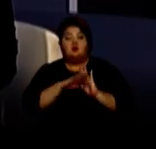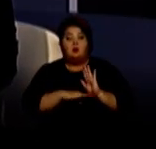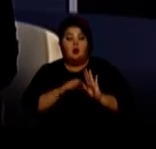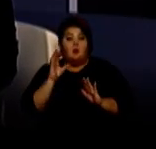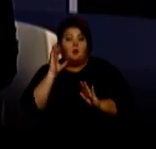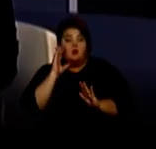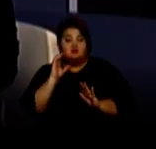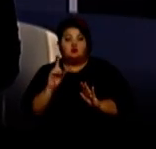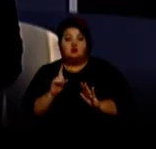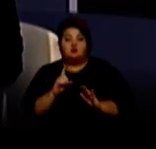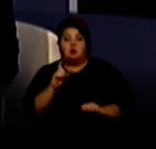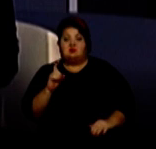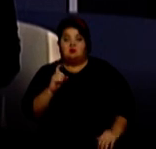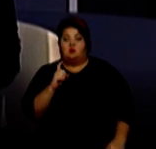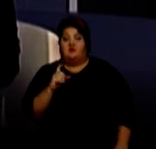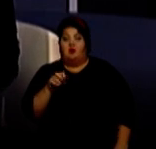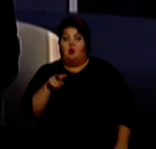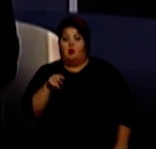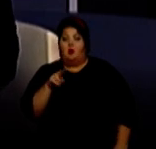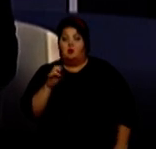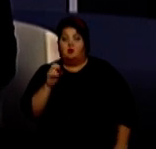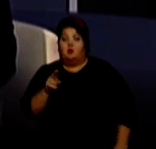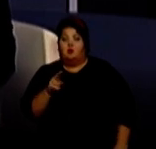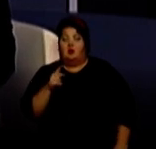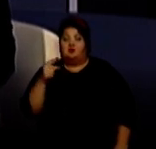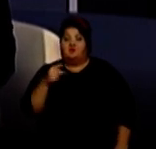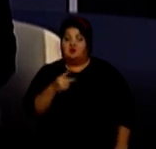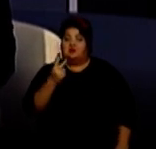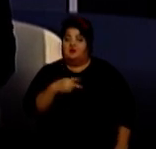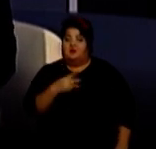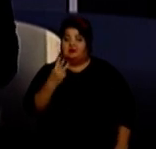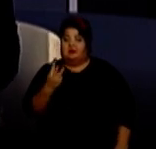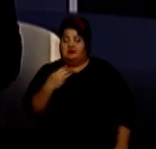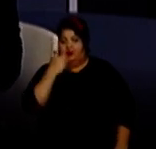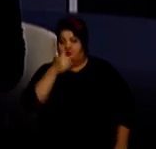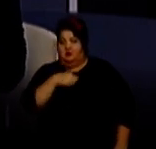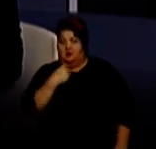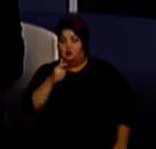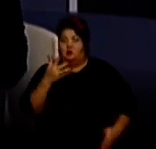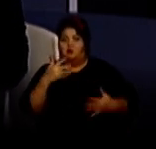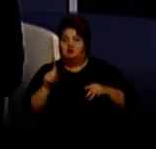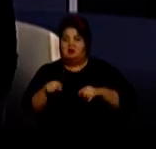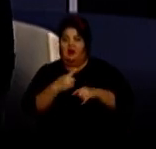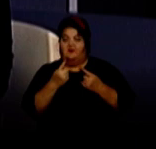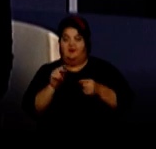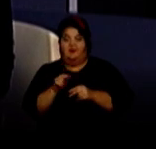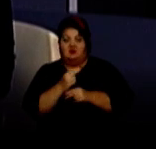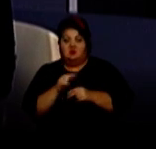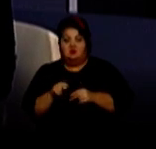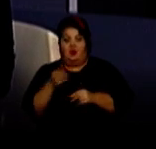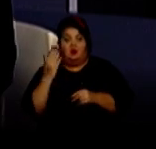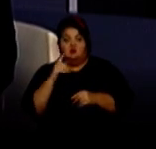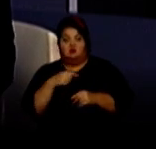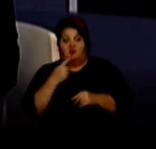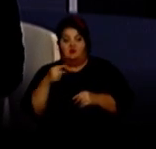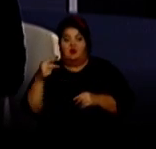Зиновій Холоднюк проанонсував, що 2023 року кадетський корпус уже відреставрують. Раніше він говорив про те, що